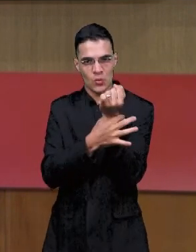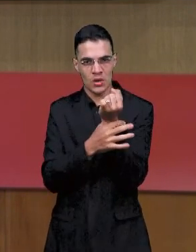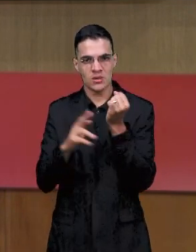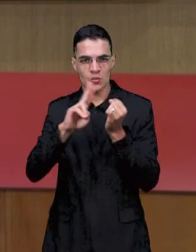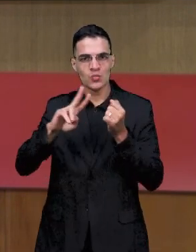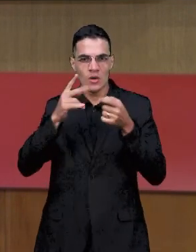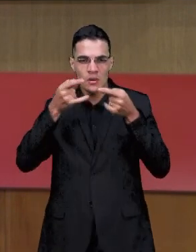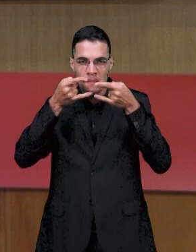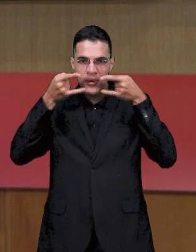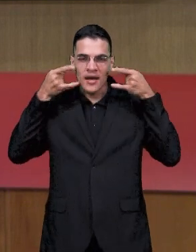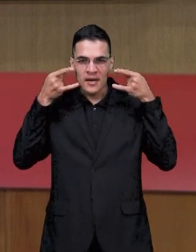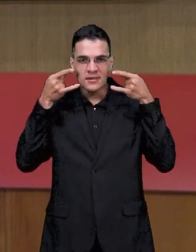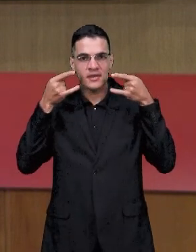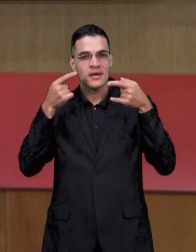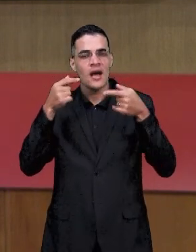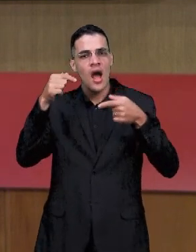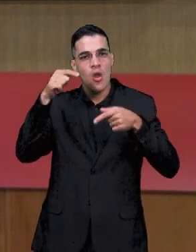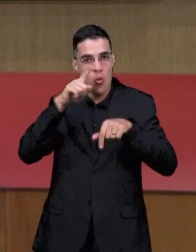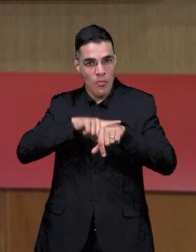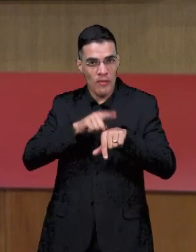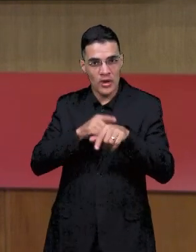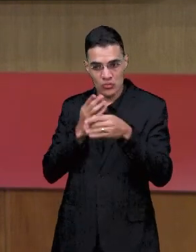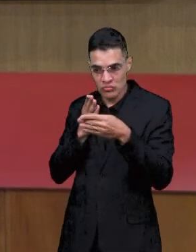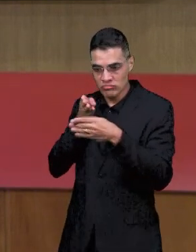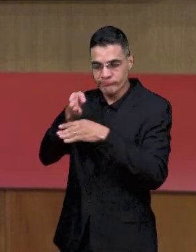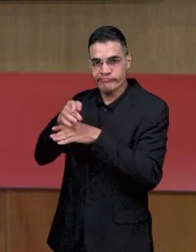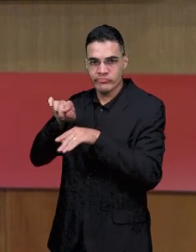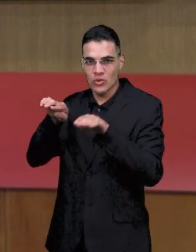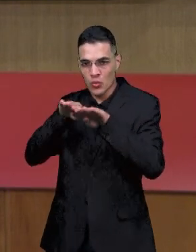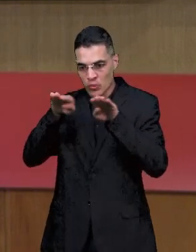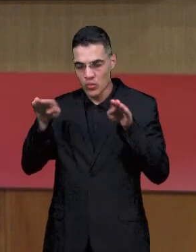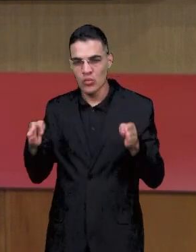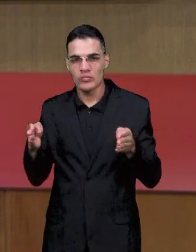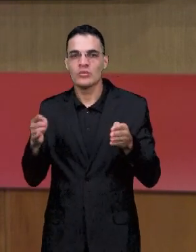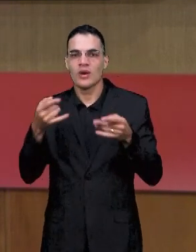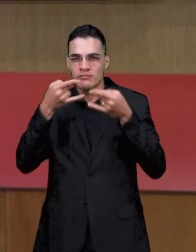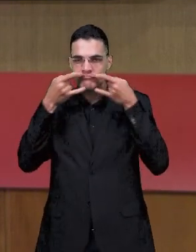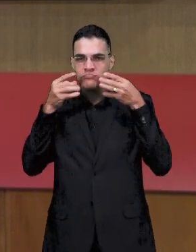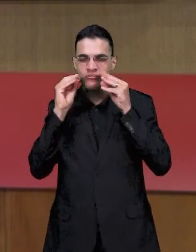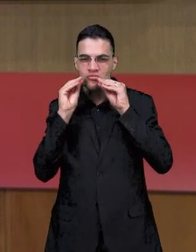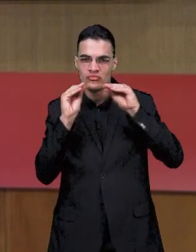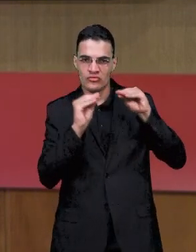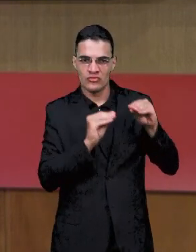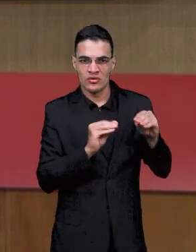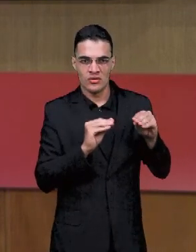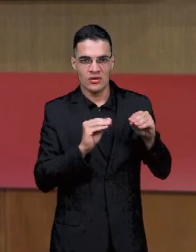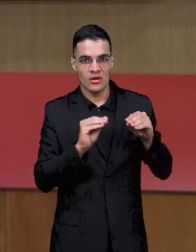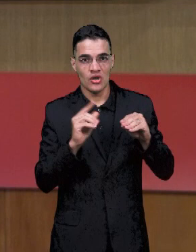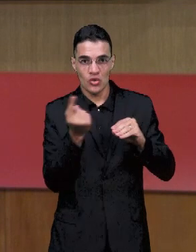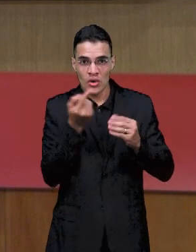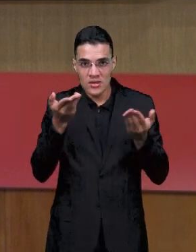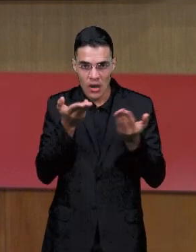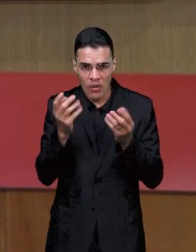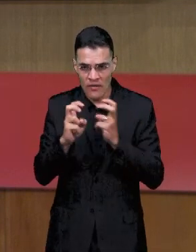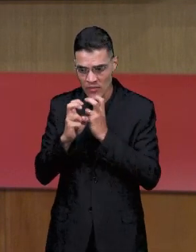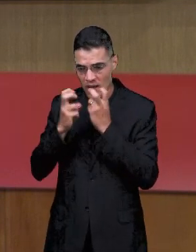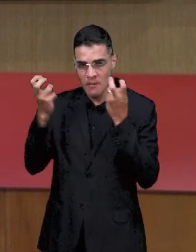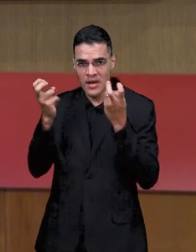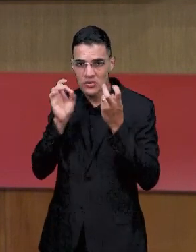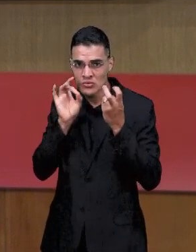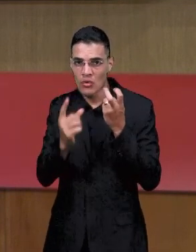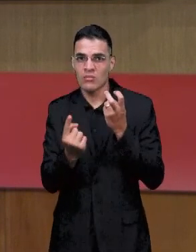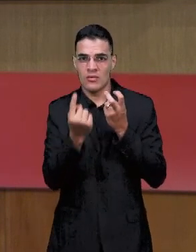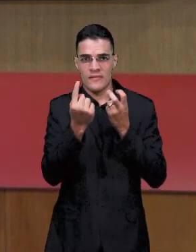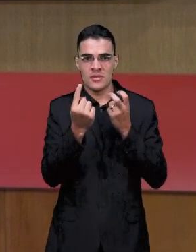социально дистанцируемся, хотя мы и в Маханаиме, но мы социально дистанцируемся, используем маски. И также хотел